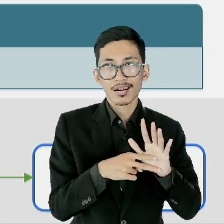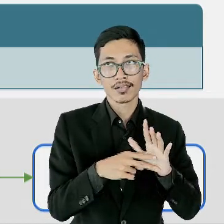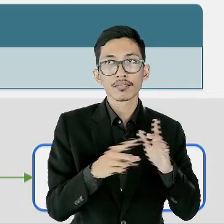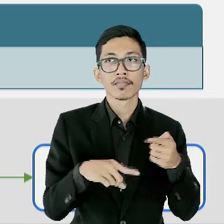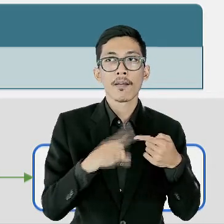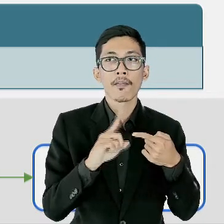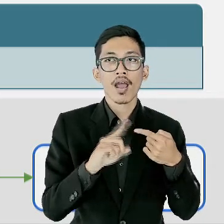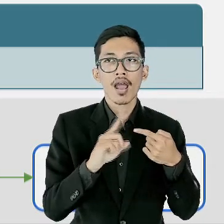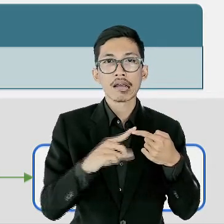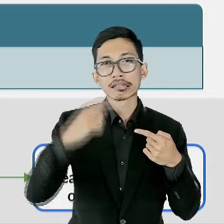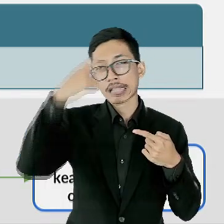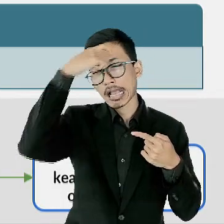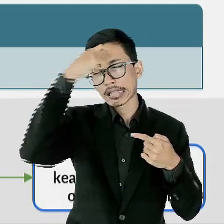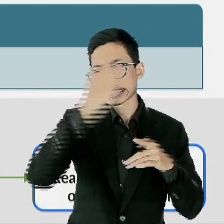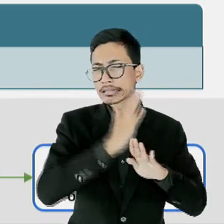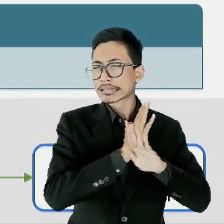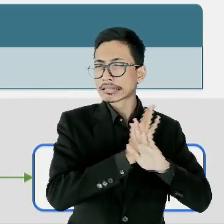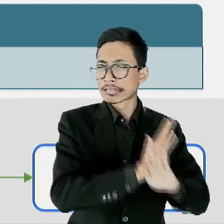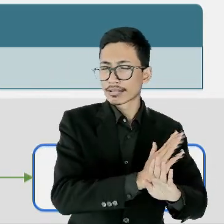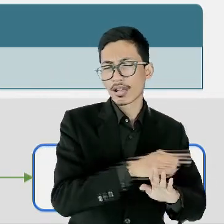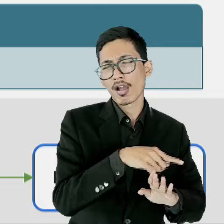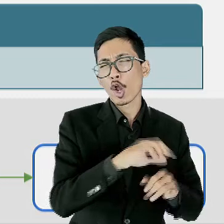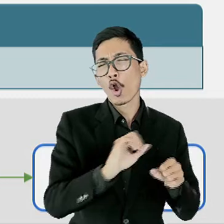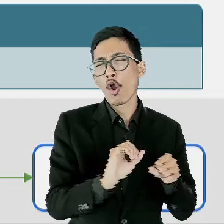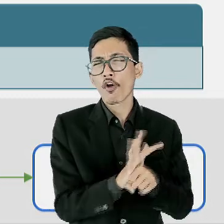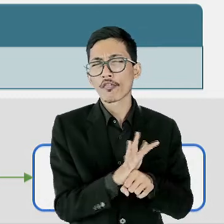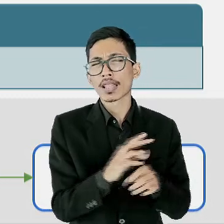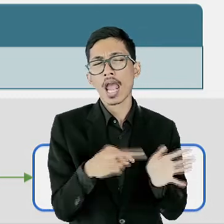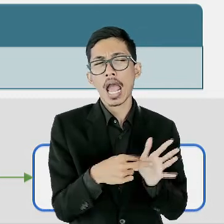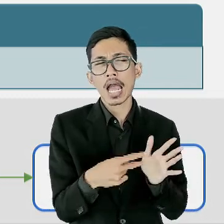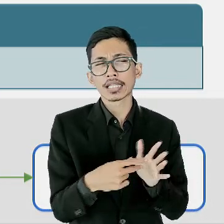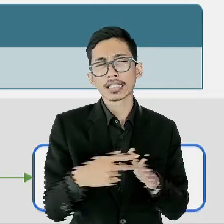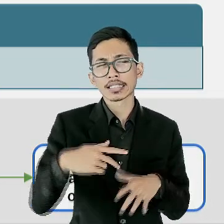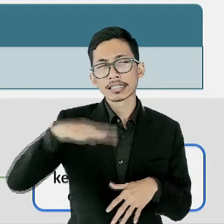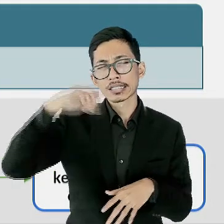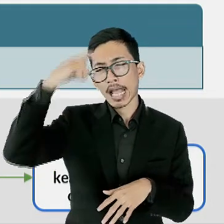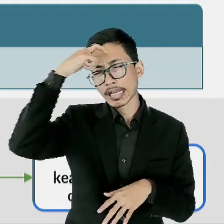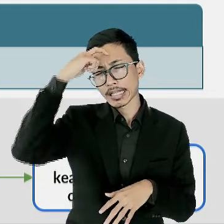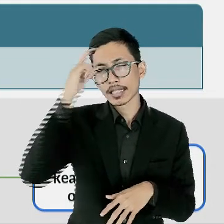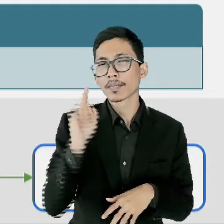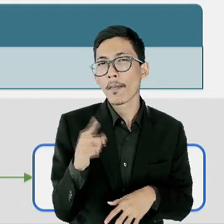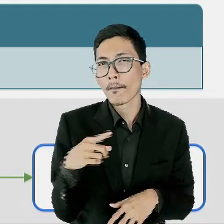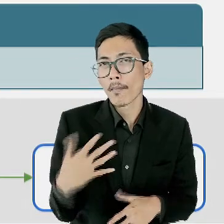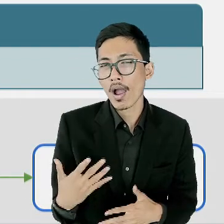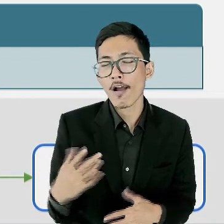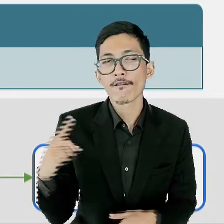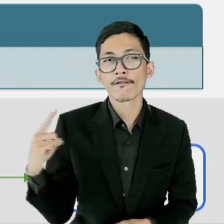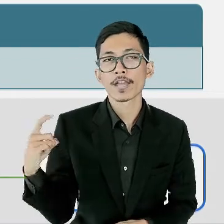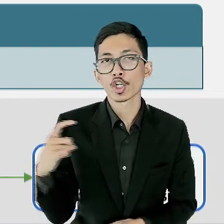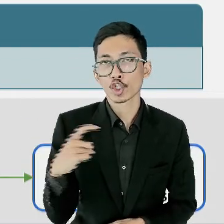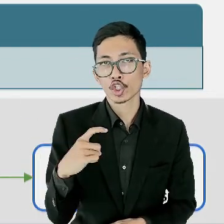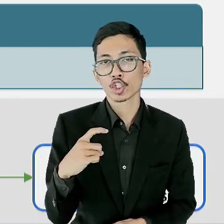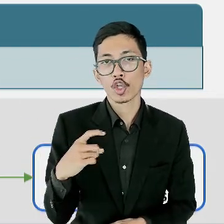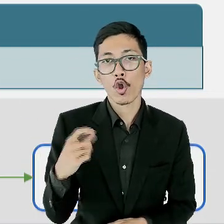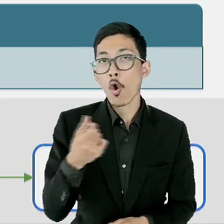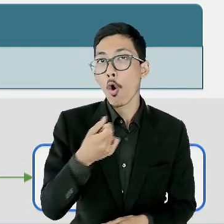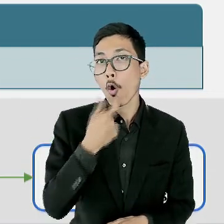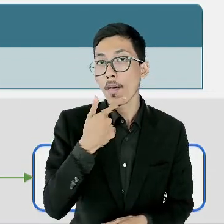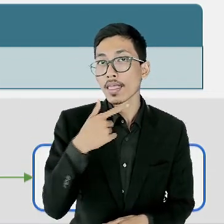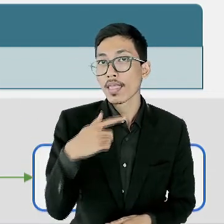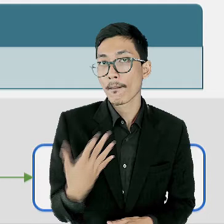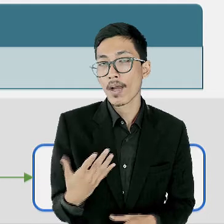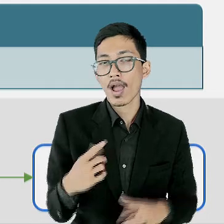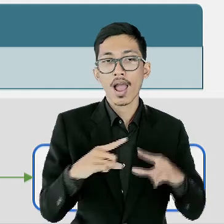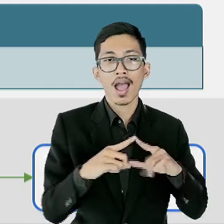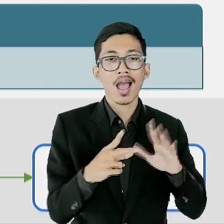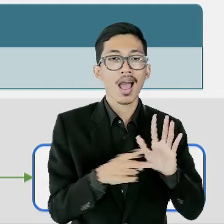penyebab penyakit. COVID-19 adalah penyakit yang diakibatkan oleh virus, sehingga obat yang digunakan ialah